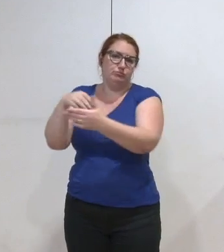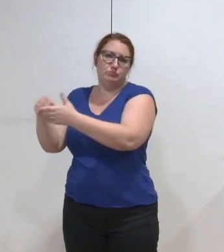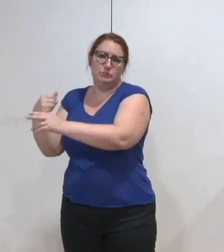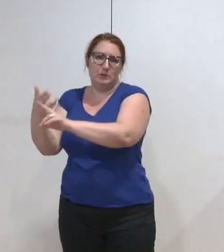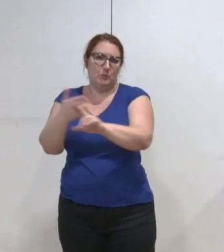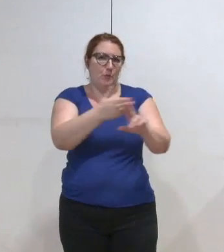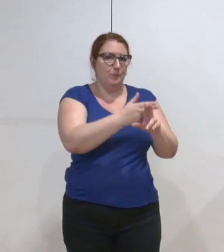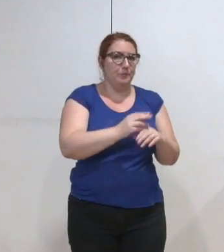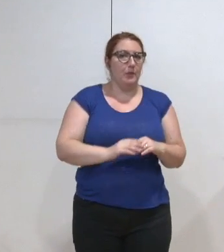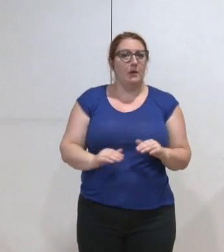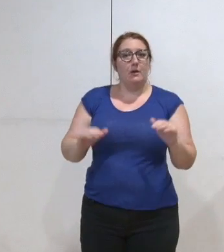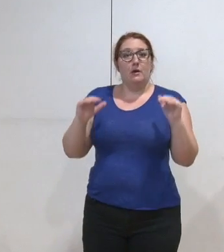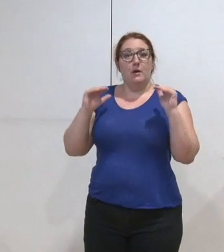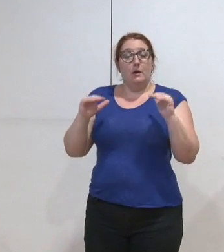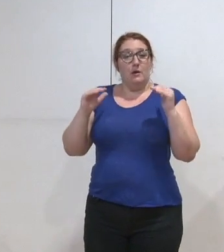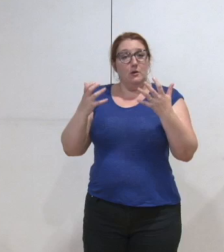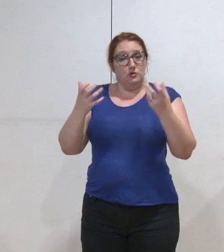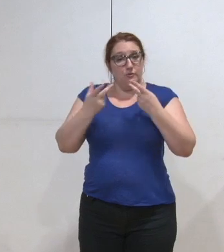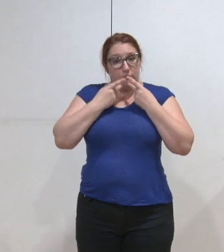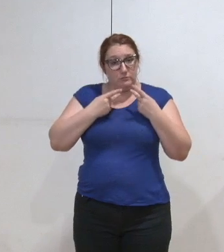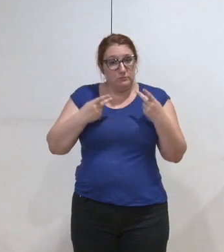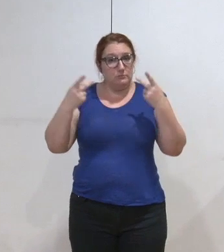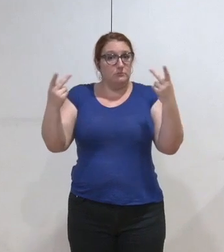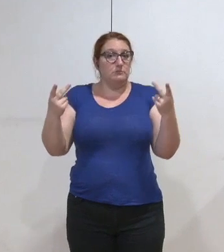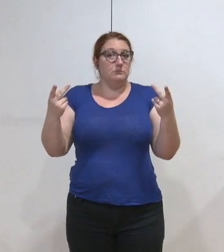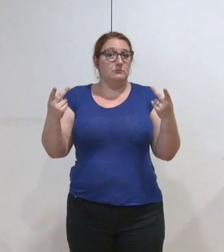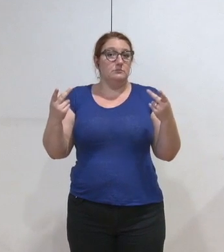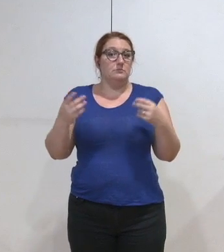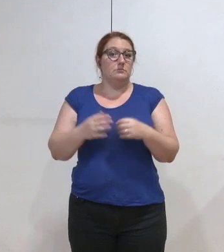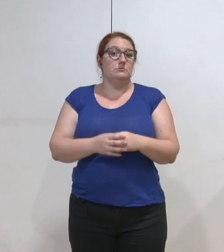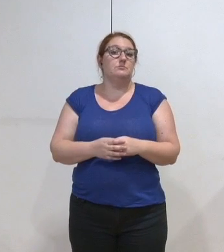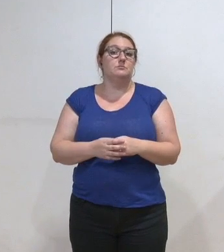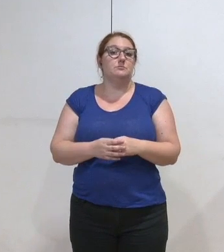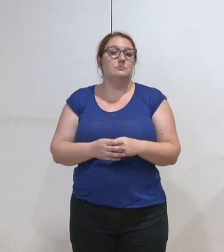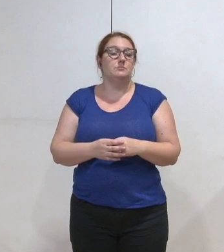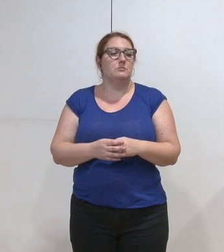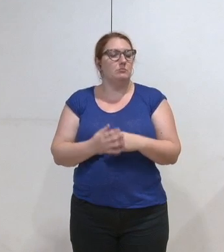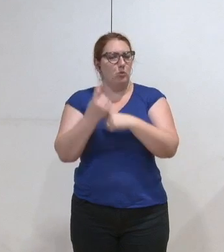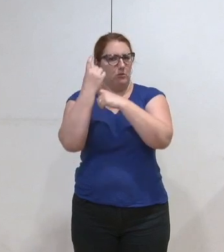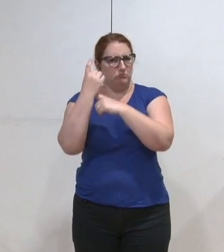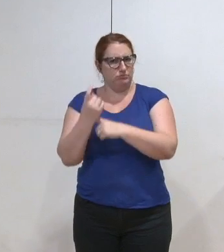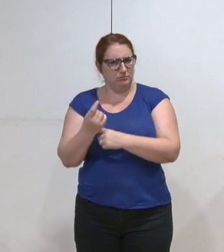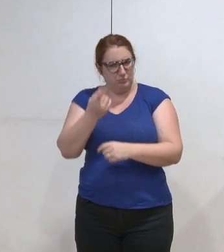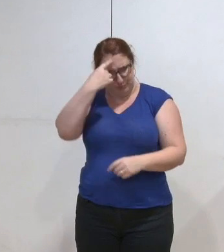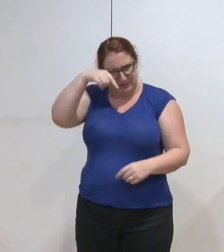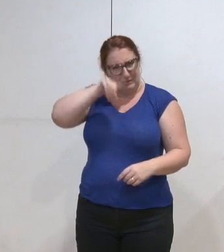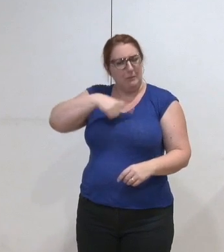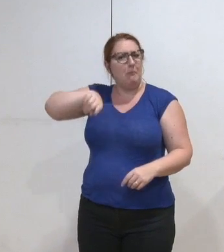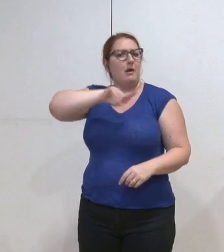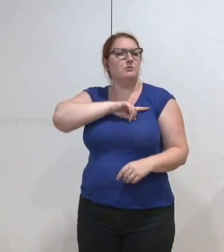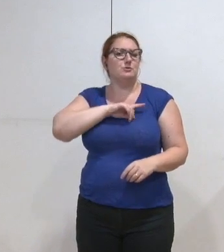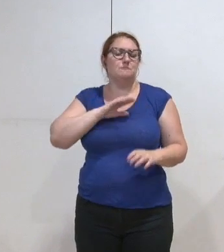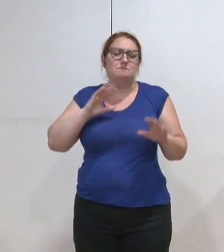à souligner quand même parce qu'il a été question de remettre en cause la démarche que nous avons je pense que quand on parle